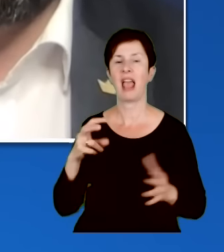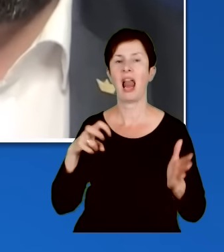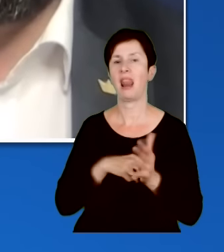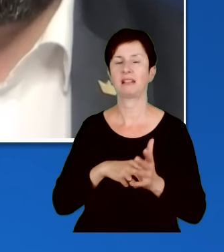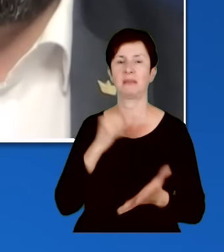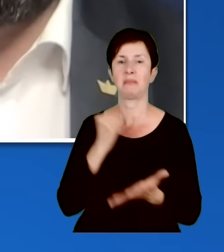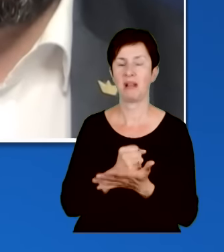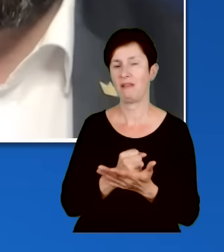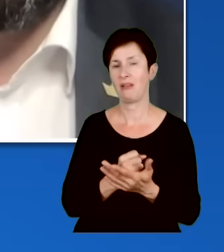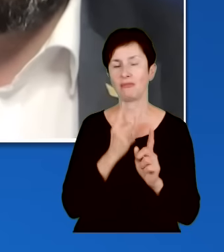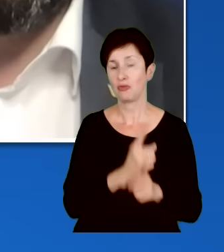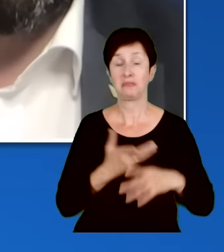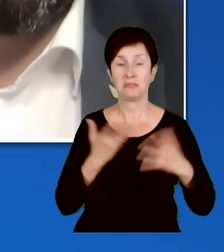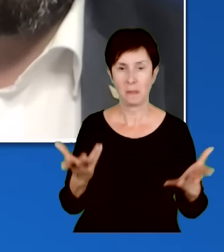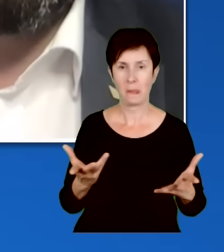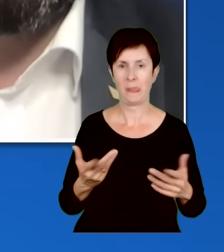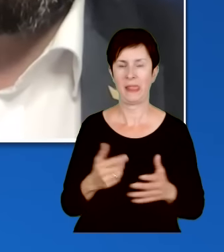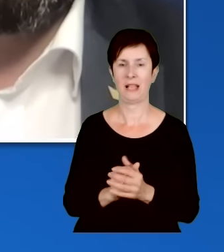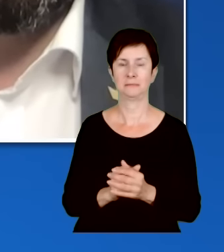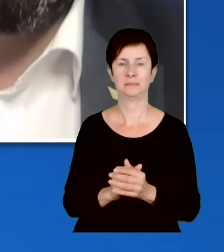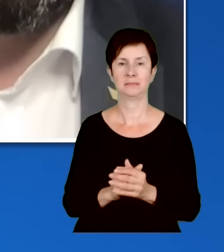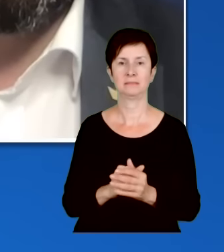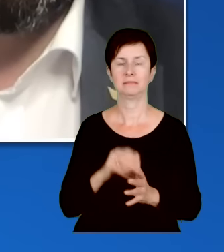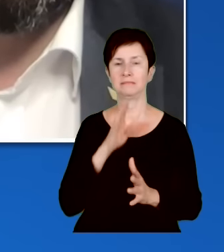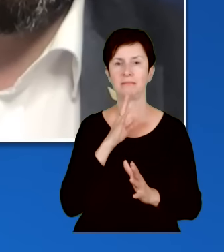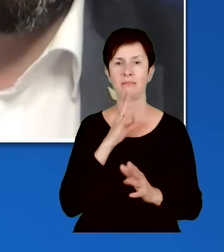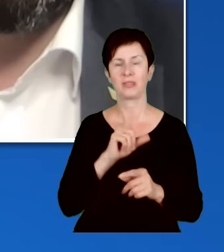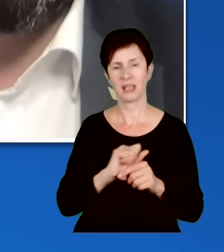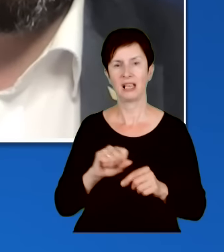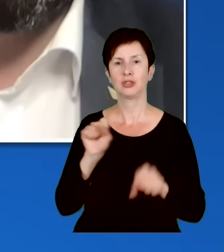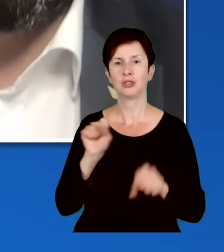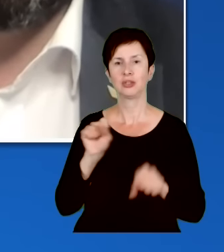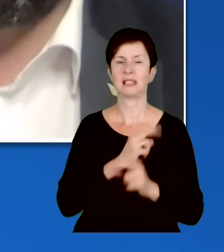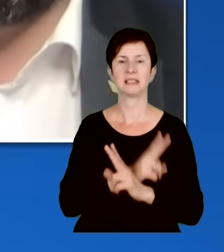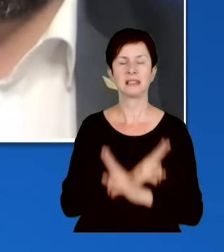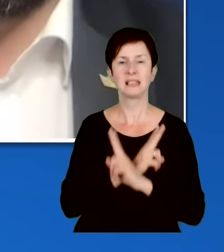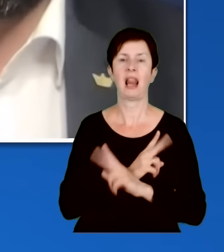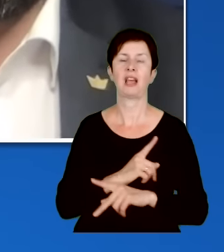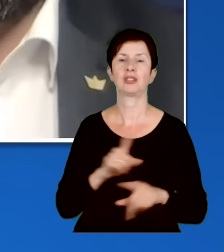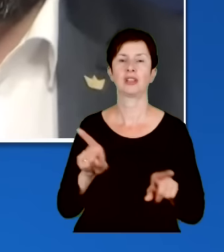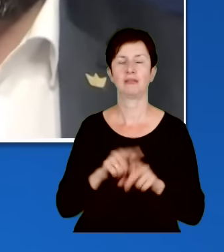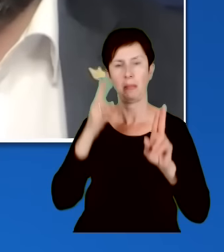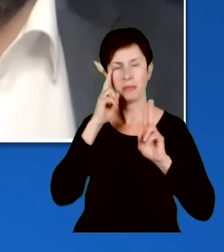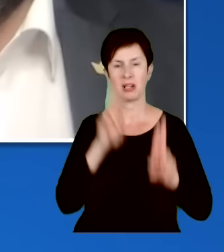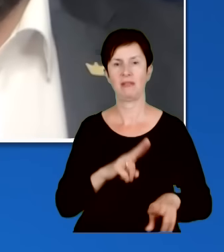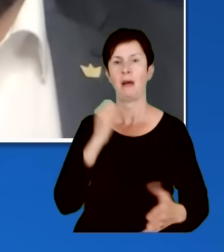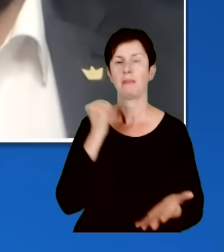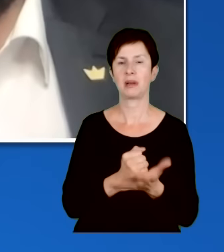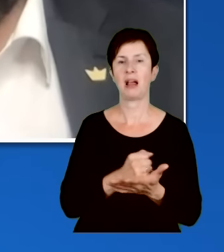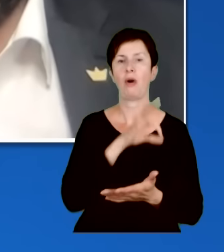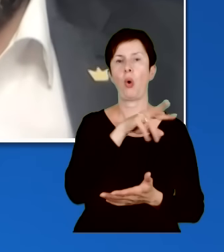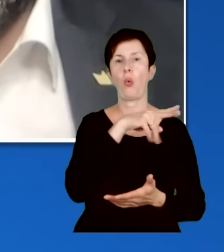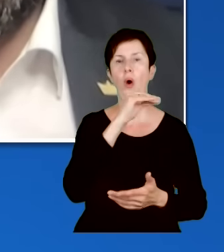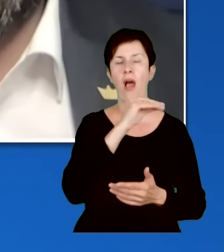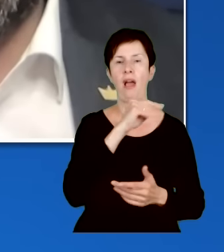aby rozwiać obawy dotyczące niezależności wymiaru sprawiedliwości i uznania prymatu prawa Unii Europejskiej w